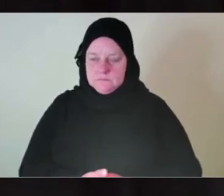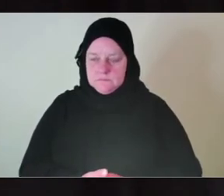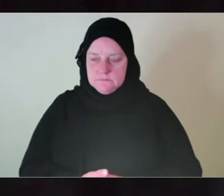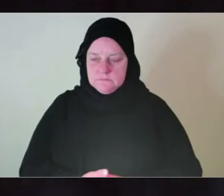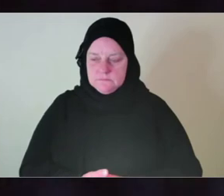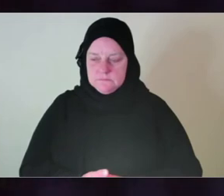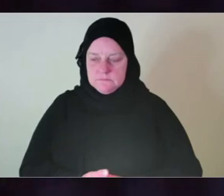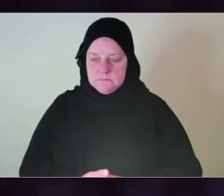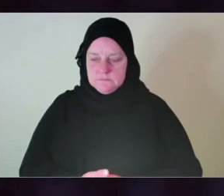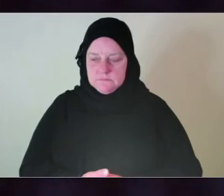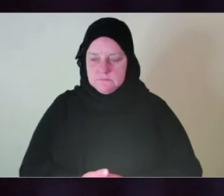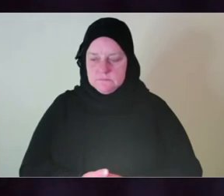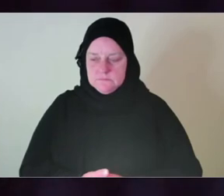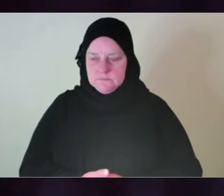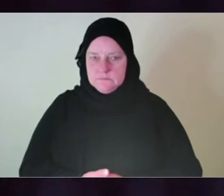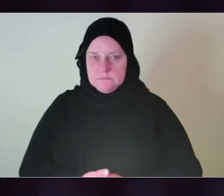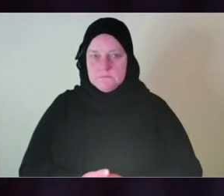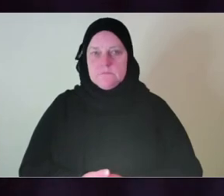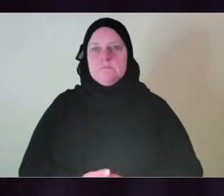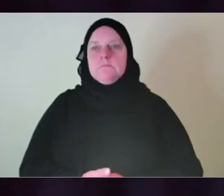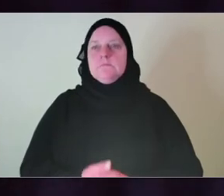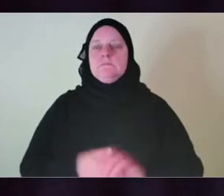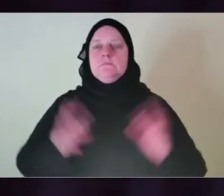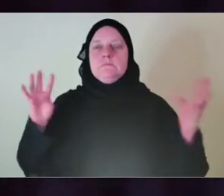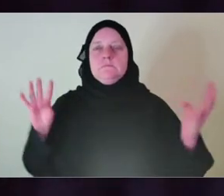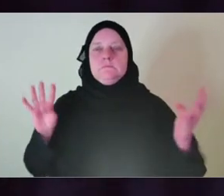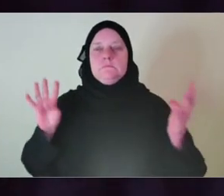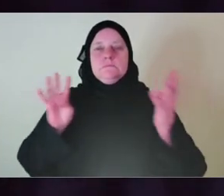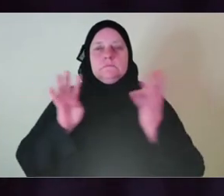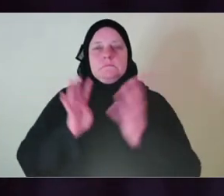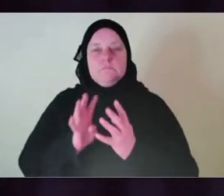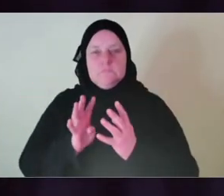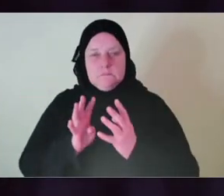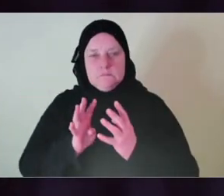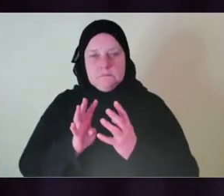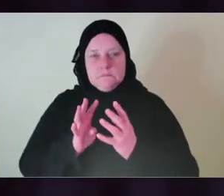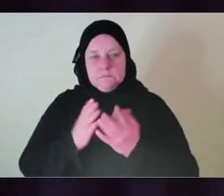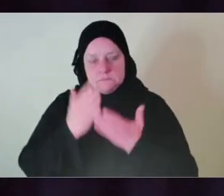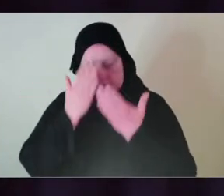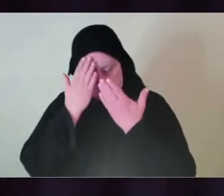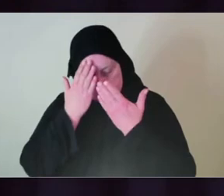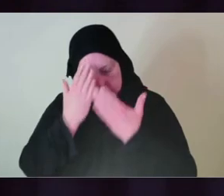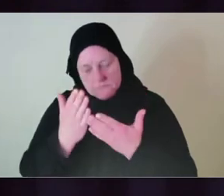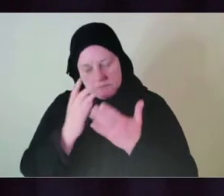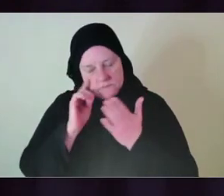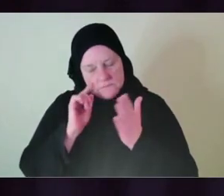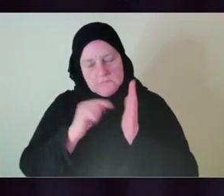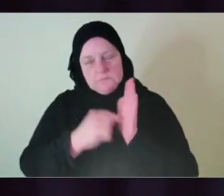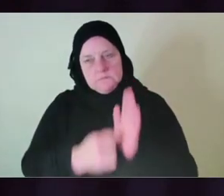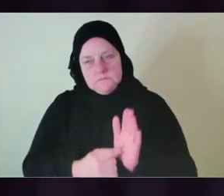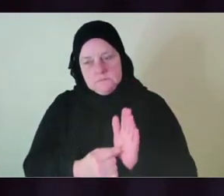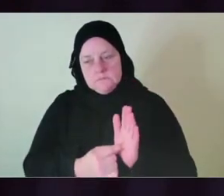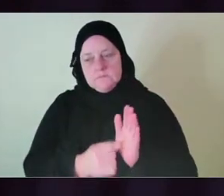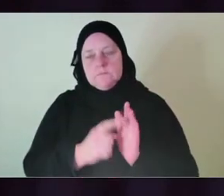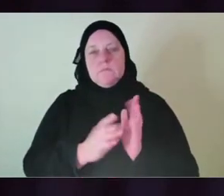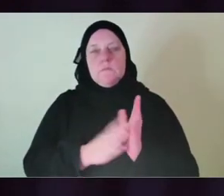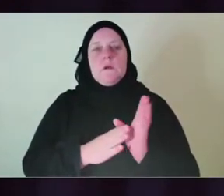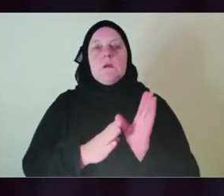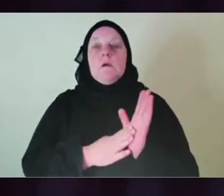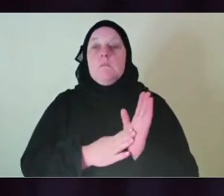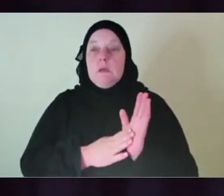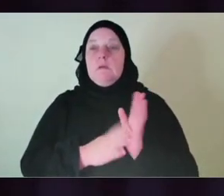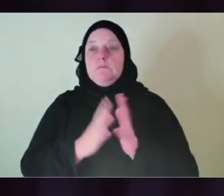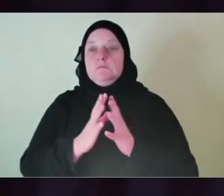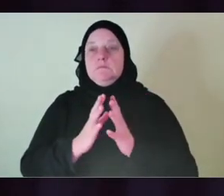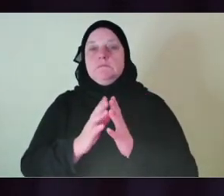وبركاته. We're gathered tonight to commemorate Imam Muhammad al-Jawad, the ninth Imam of the Imams of the